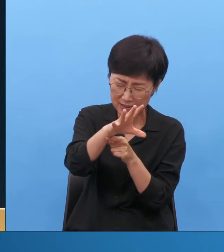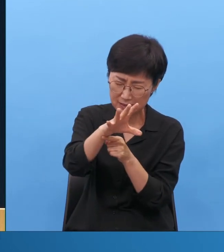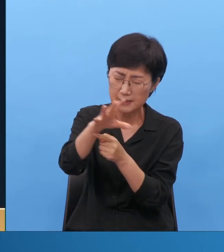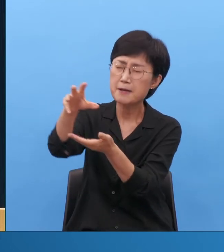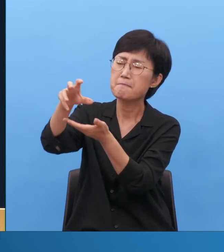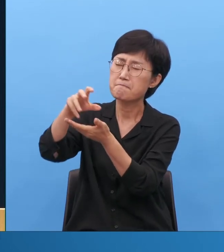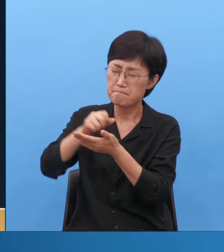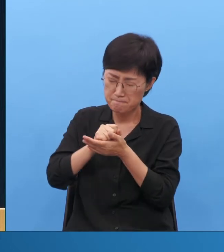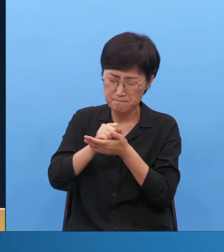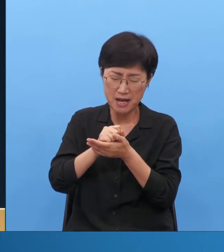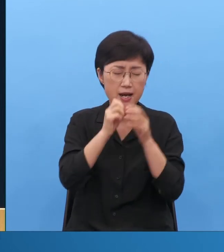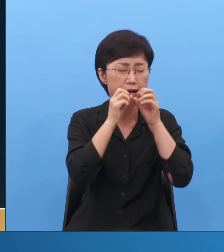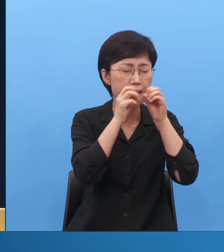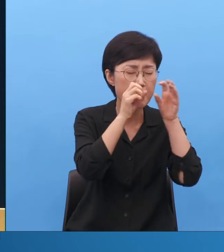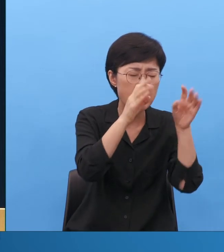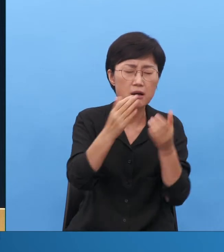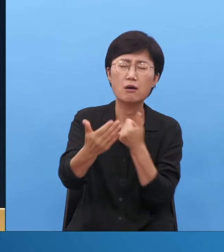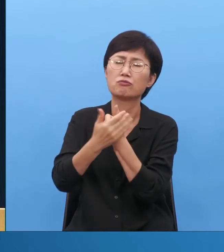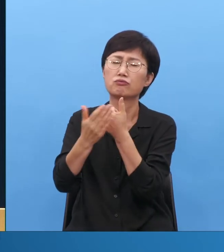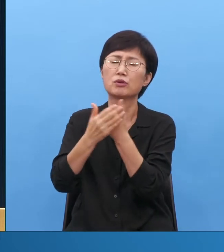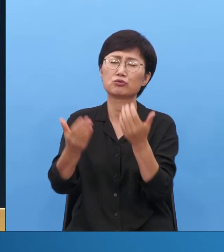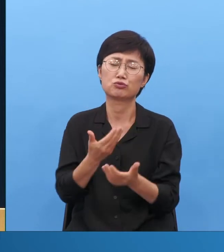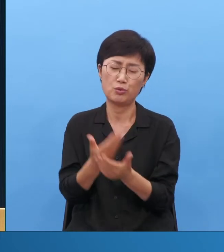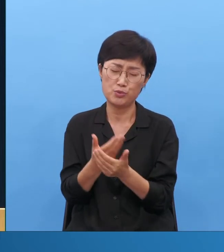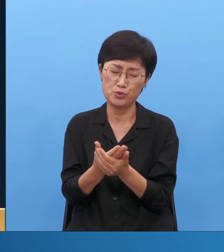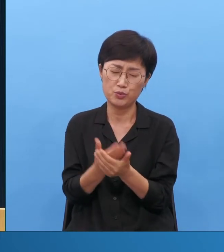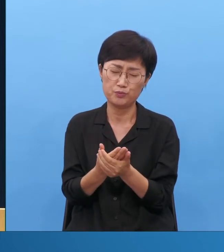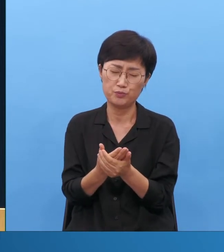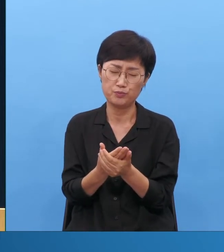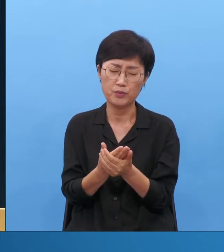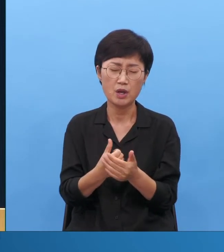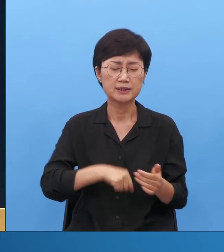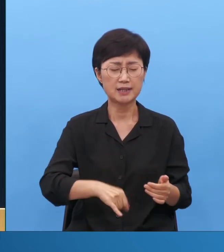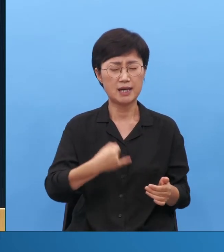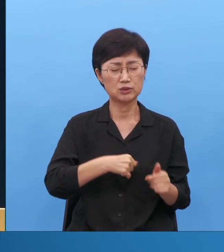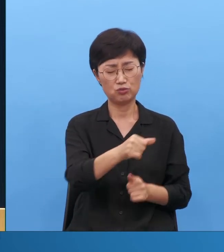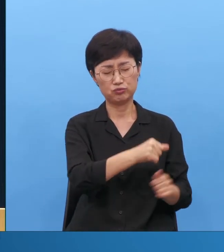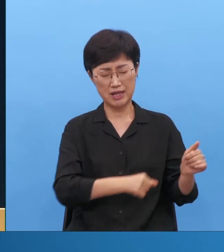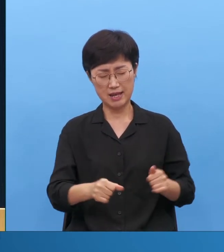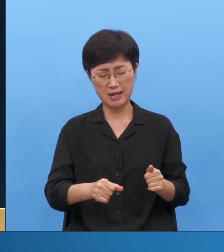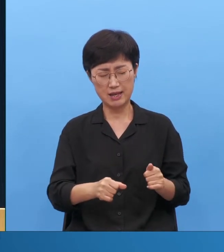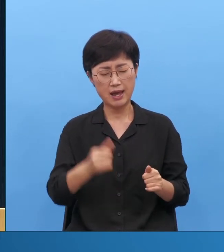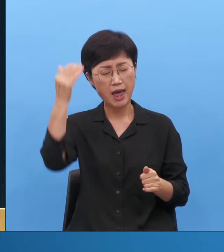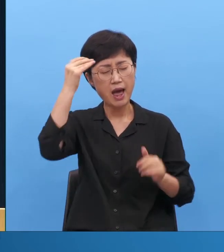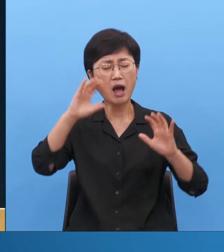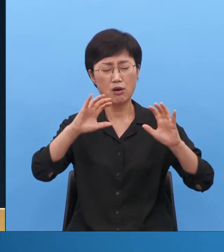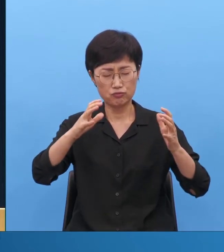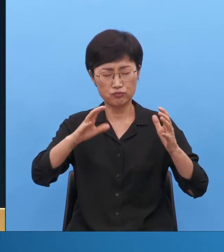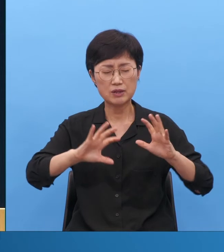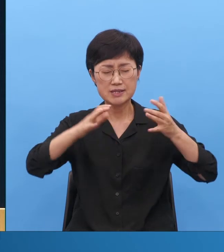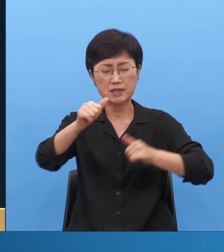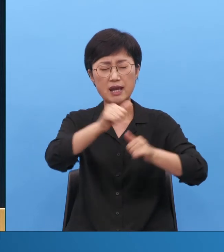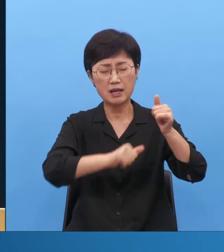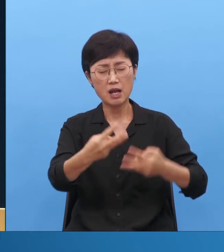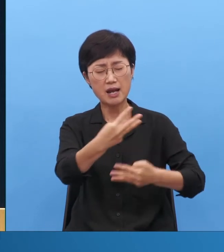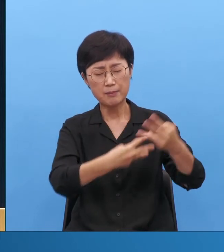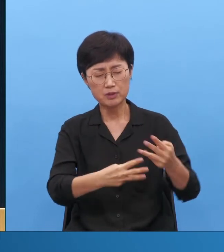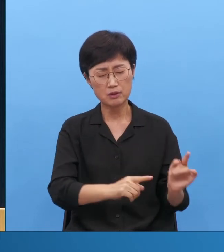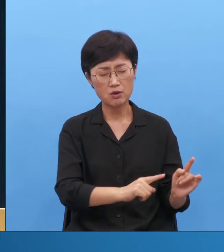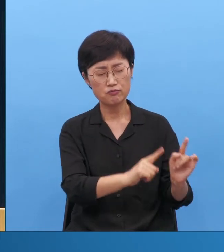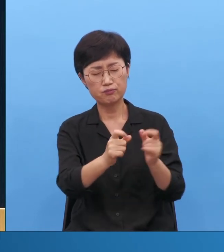so 주옵소서. that we can relay the true light. 우리 후대와 대한민국과 세계 후대가 살아나게 하옵소서. May the posterity of